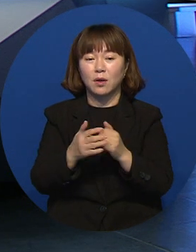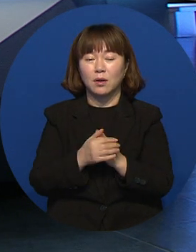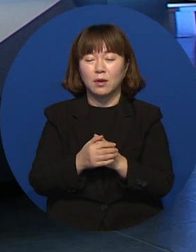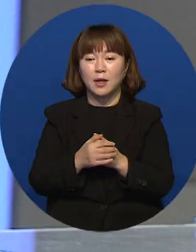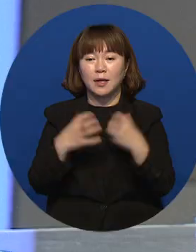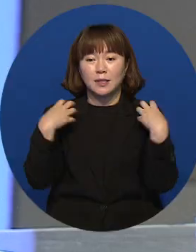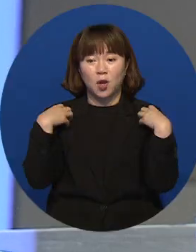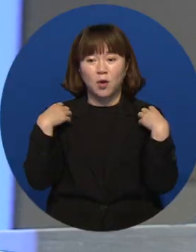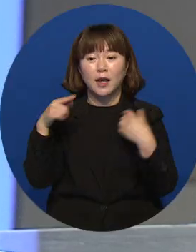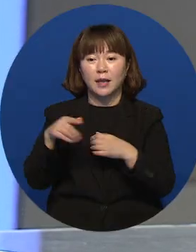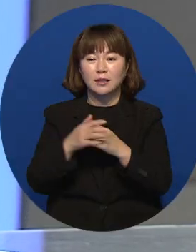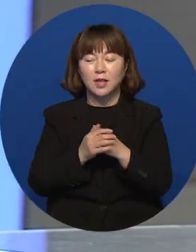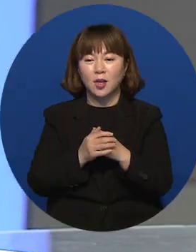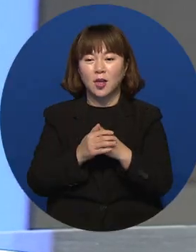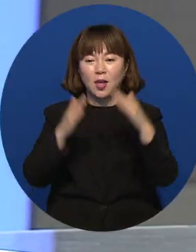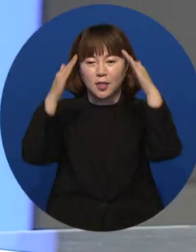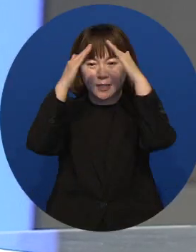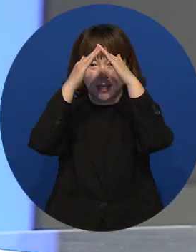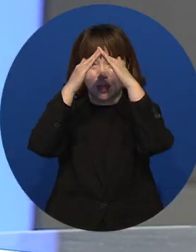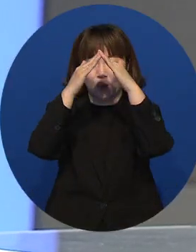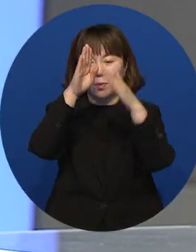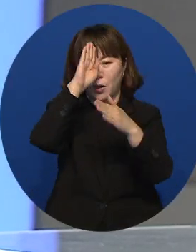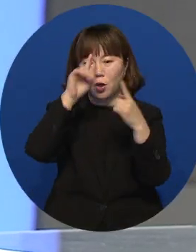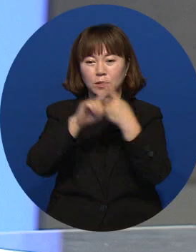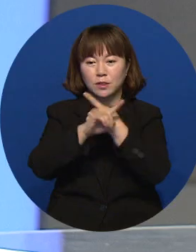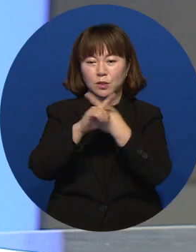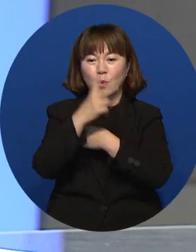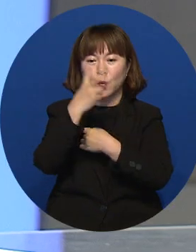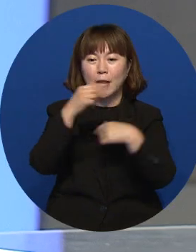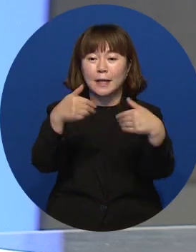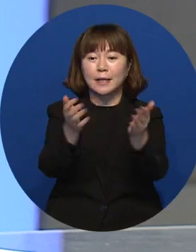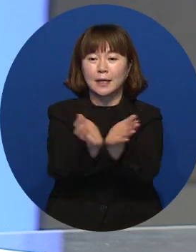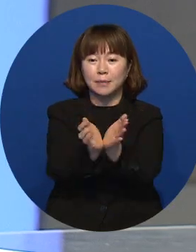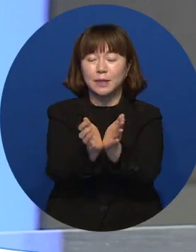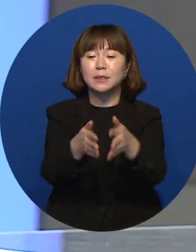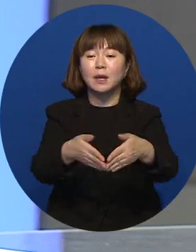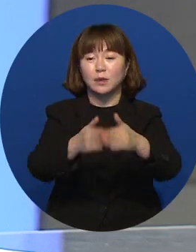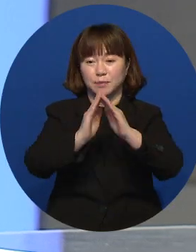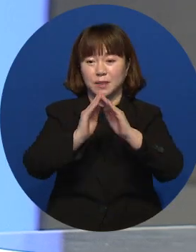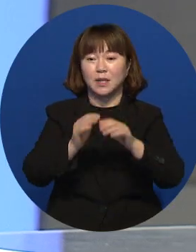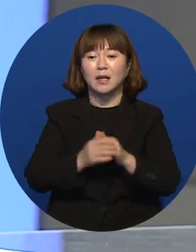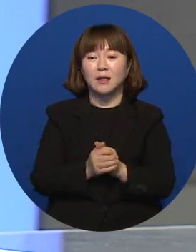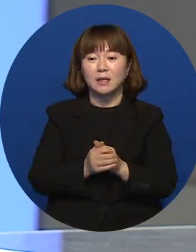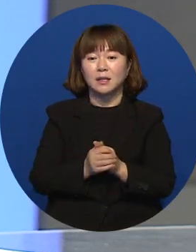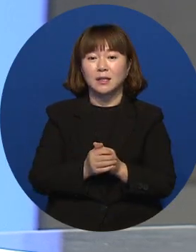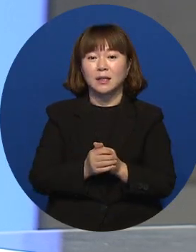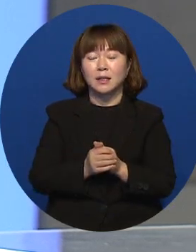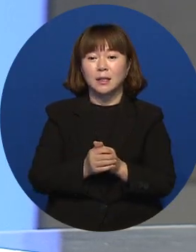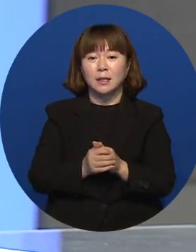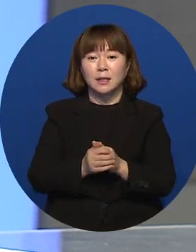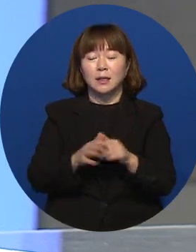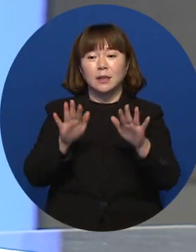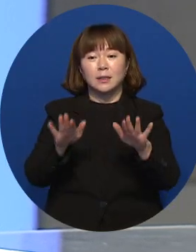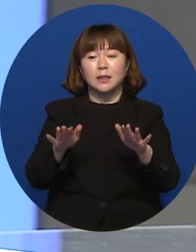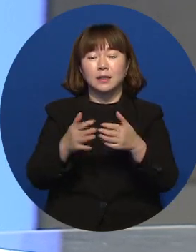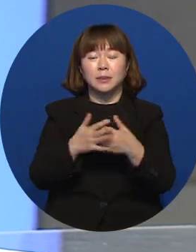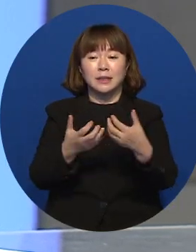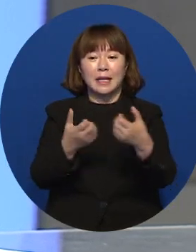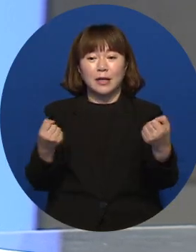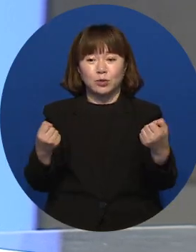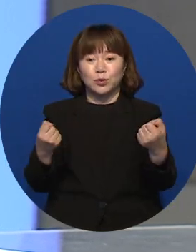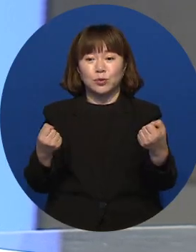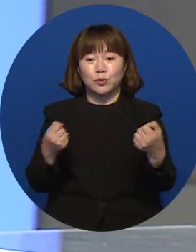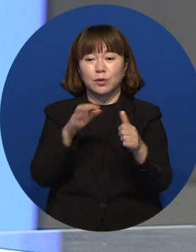치료 관리 팀이라고 있죠 신설을 하면서 예 지금은 이제 주로 2 경리 위주로 경리 관